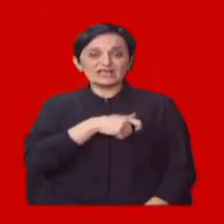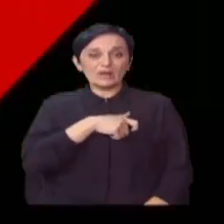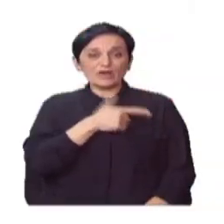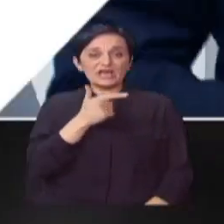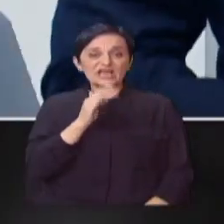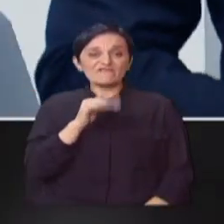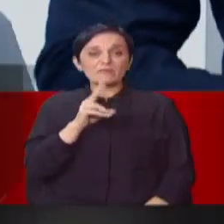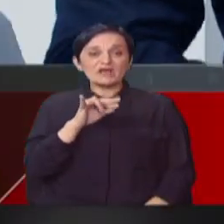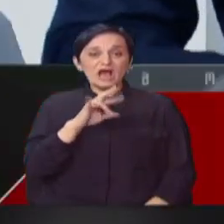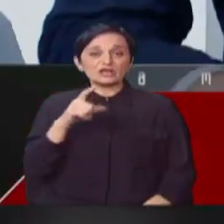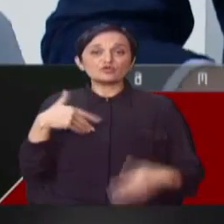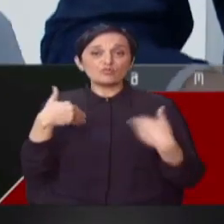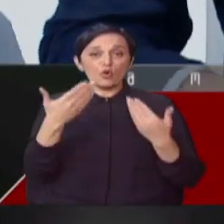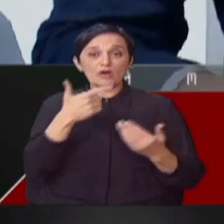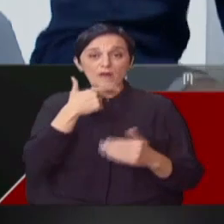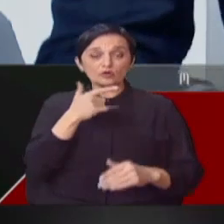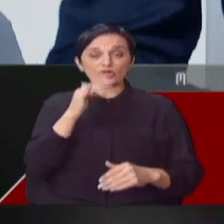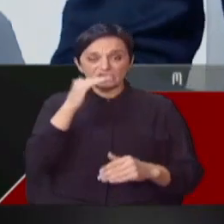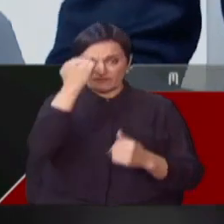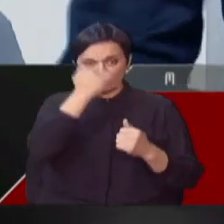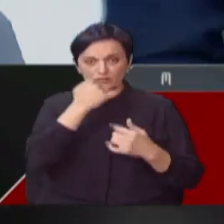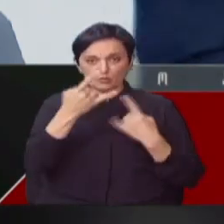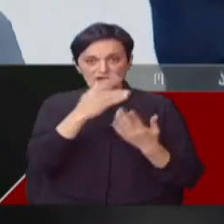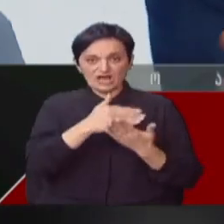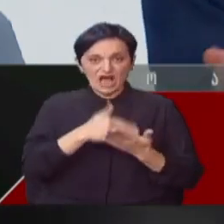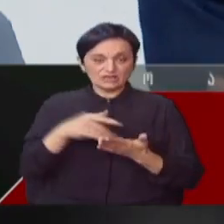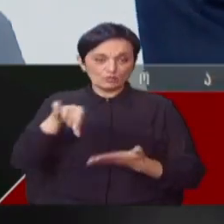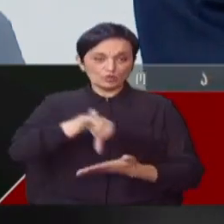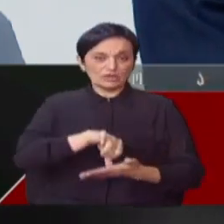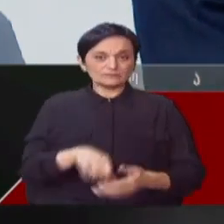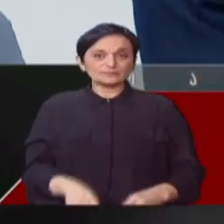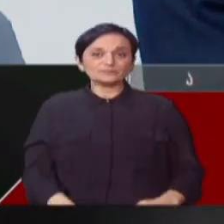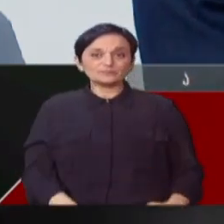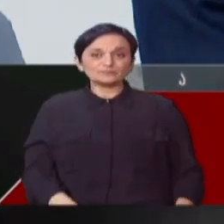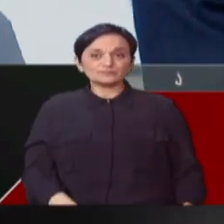გივი მიქანაძე. მოგესალმებით ბატონო გივი, მადლობა გადაცემაში მონაწილეობისთვის.